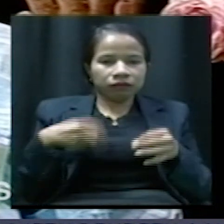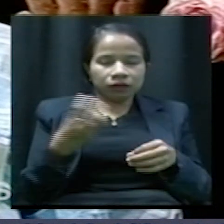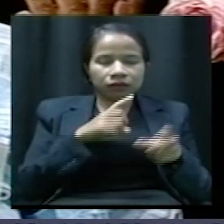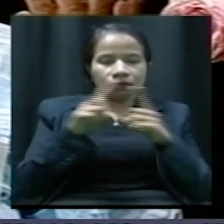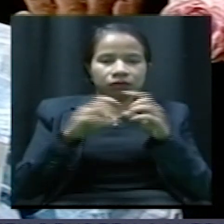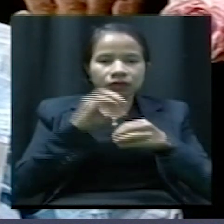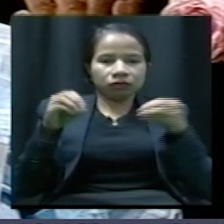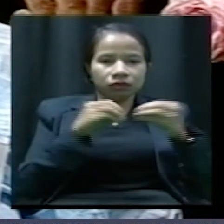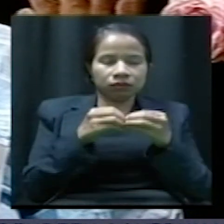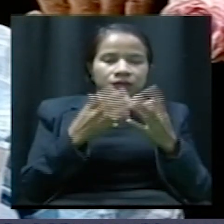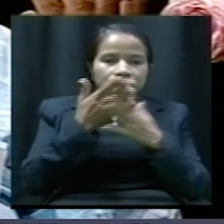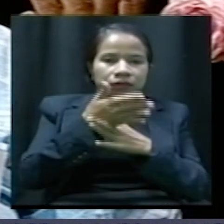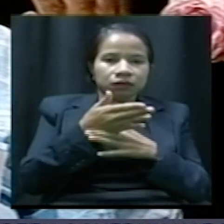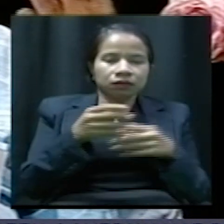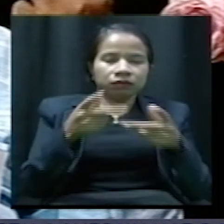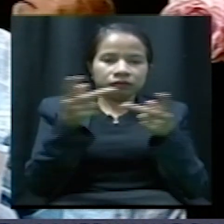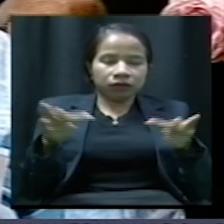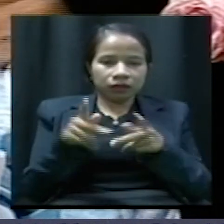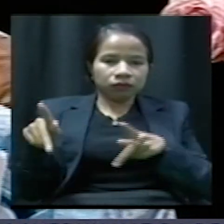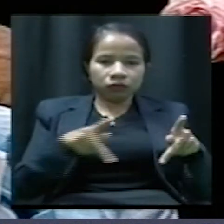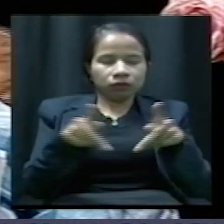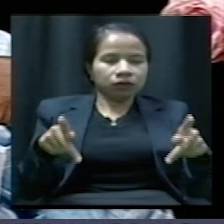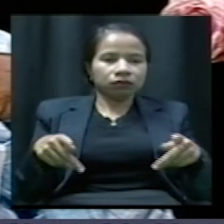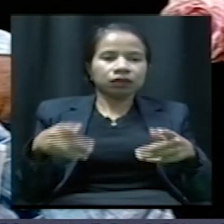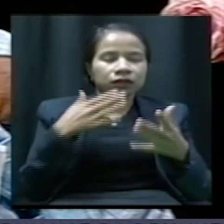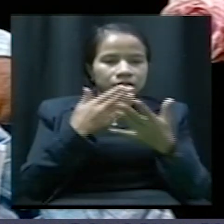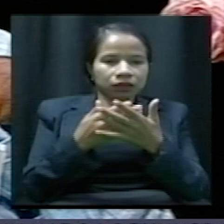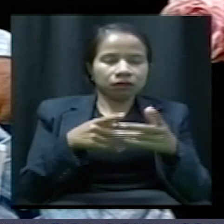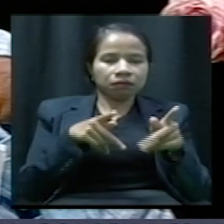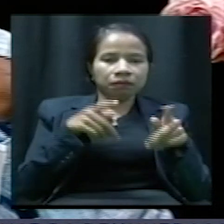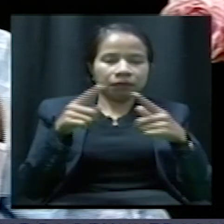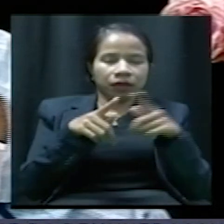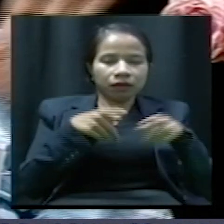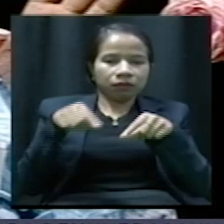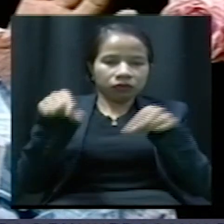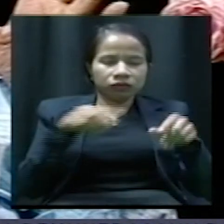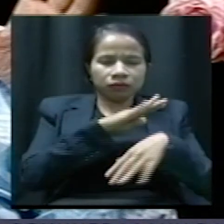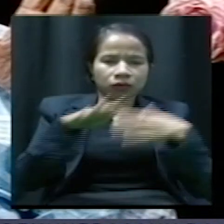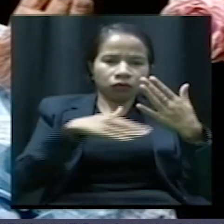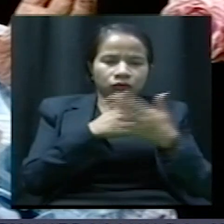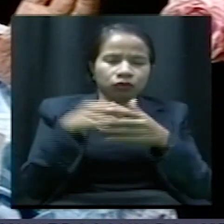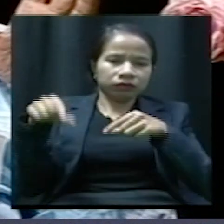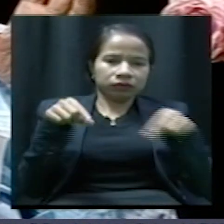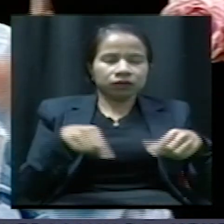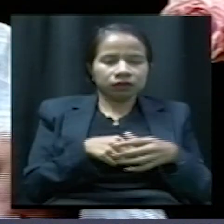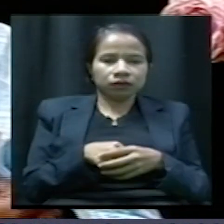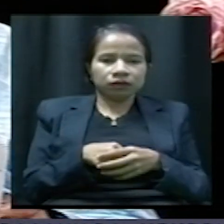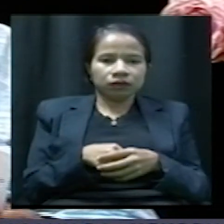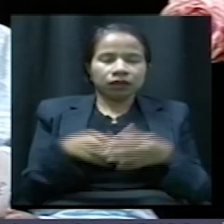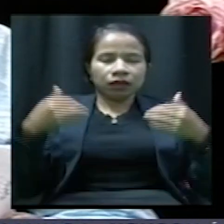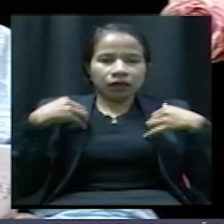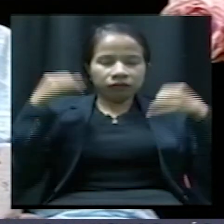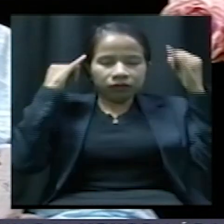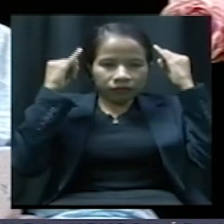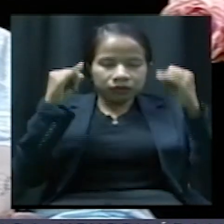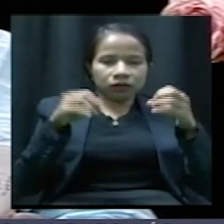sekarang kita kuliah kena ba aksesibilitas fatin publiko tem que aksesibel emo deficiencia. Qualquer tipo de deficiencia. Depois quando ia